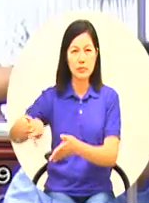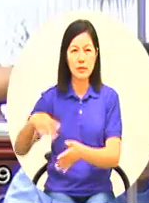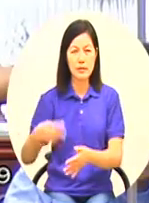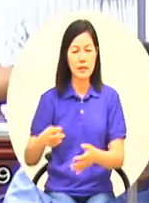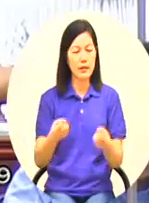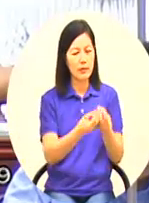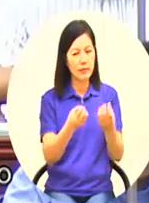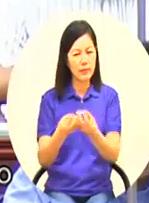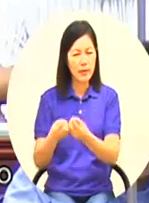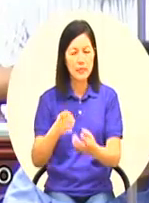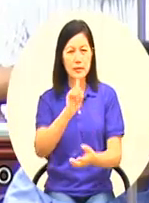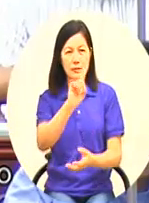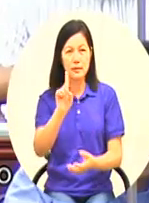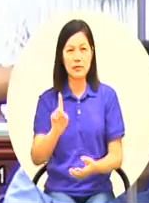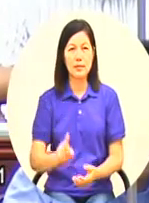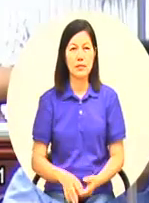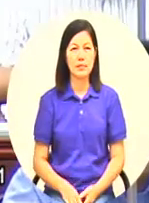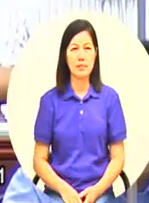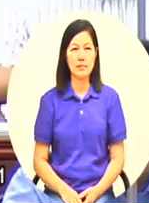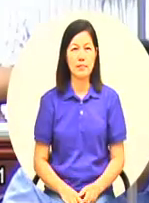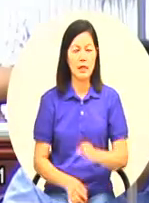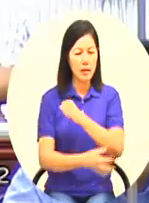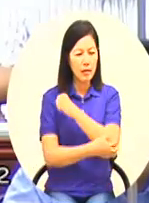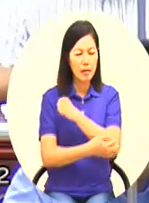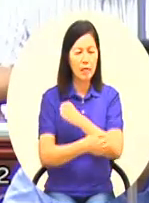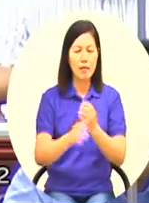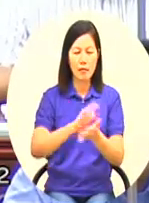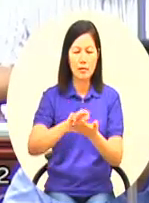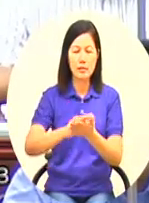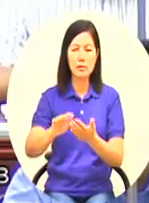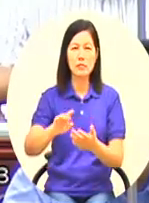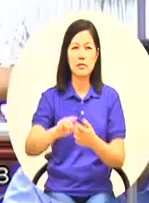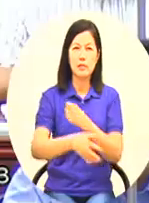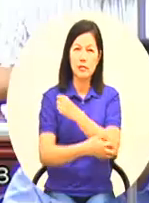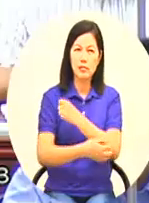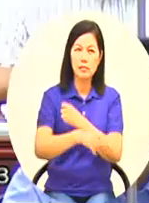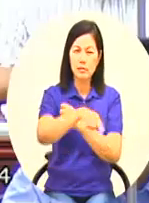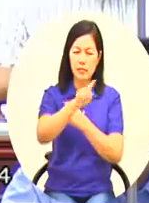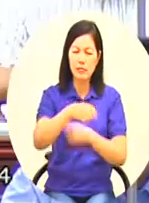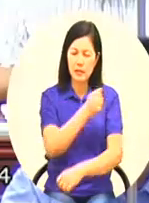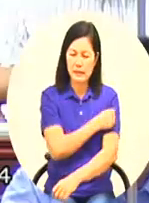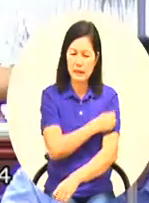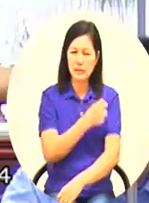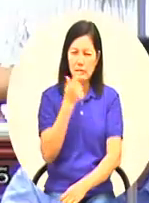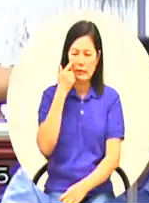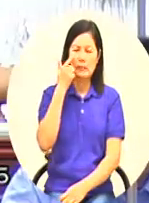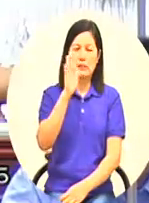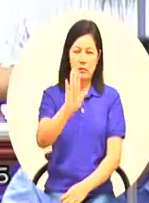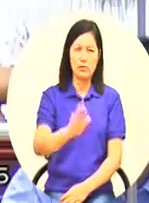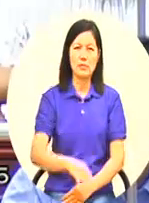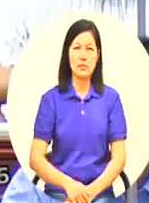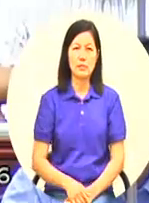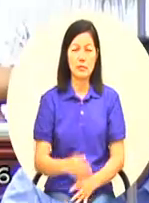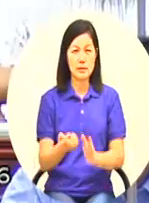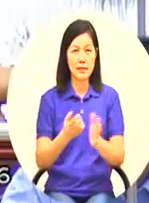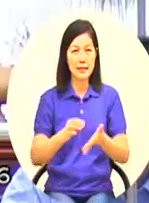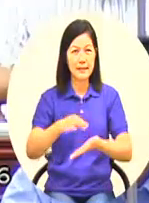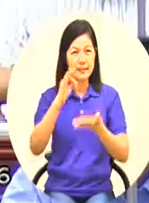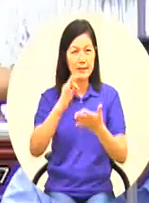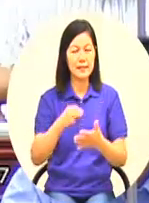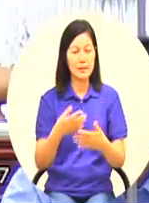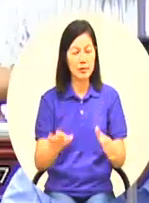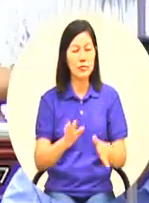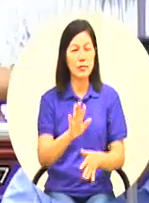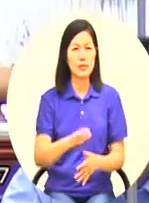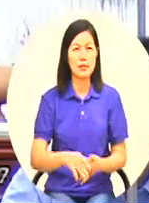的时候，我们的基层的这些清洁队员其实真的都很辛苦啦哈。刚议员也有提到我们清理